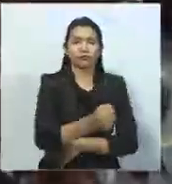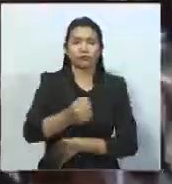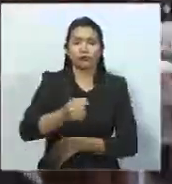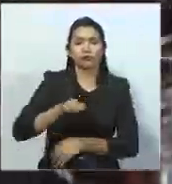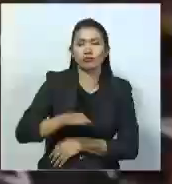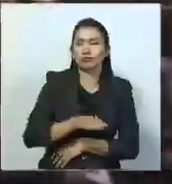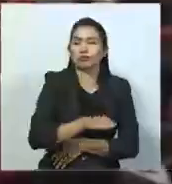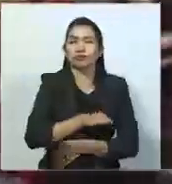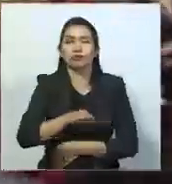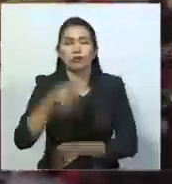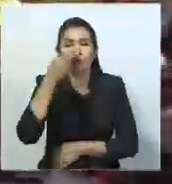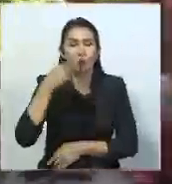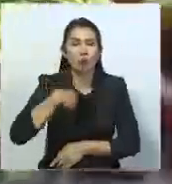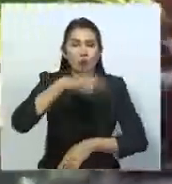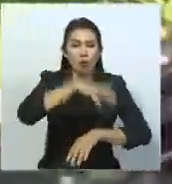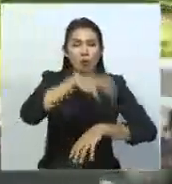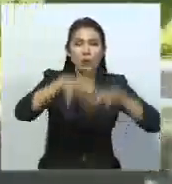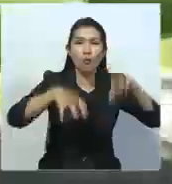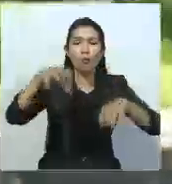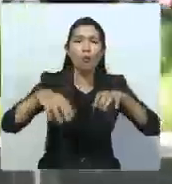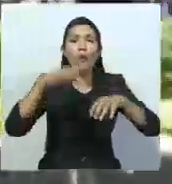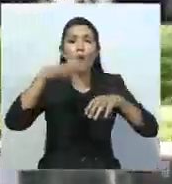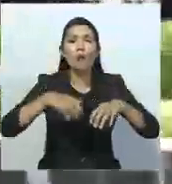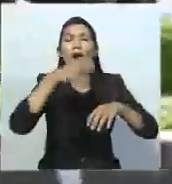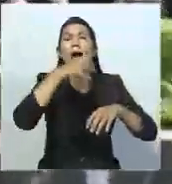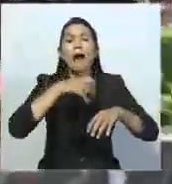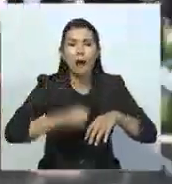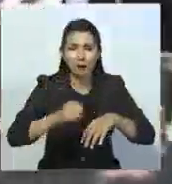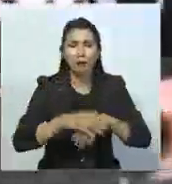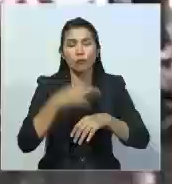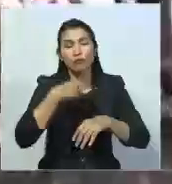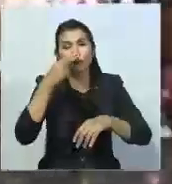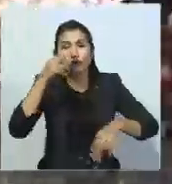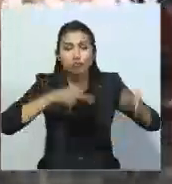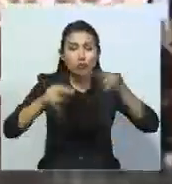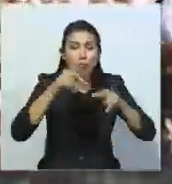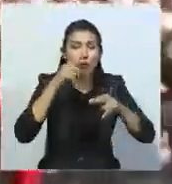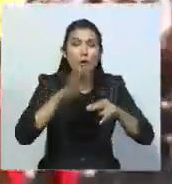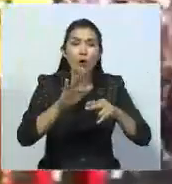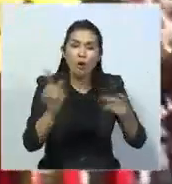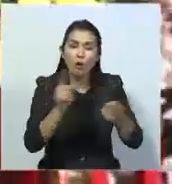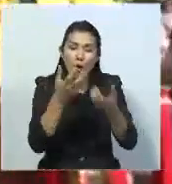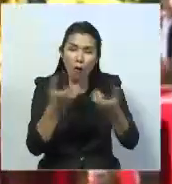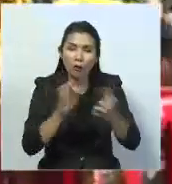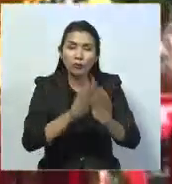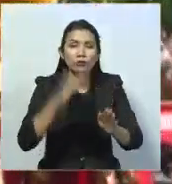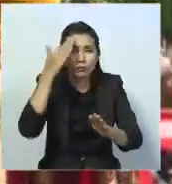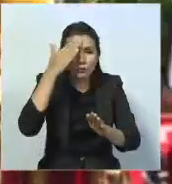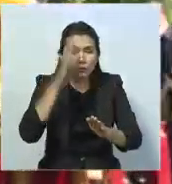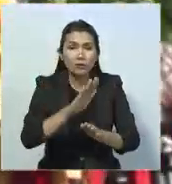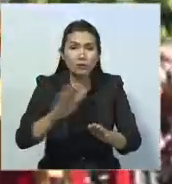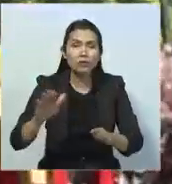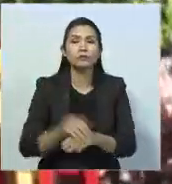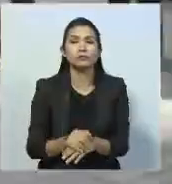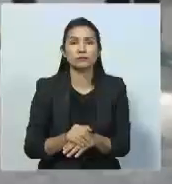ร่วมวางอิฐโบราณกลับคืนสู่กำแพงเมืองเป็นสัญลักษณ์แห่งการฟื้นฟูดูแลมรดกของชาติร่วมกับชาวจังหวัดกาญจนบุรี